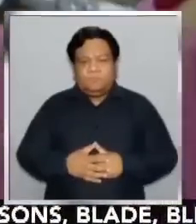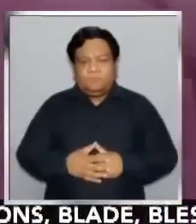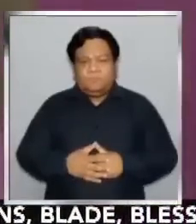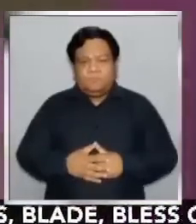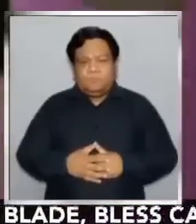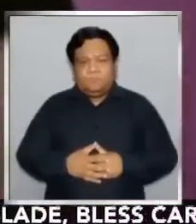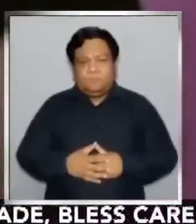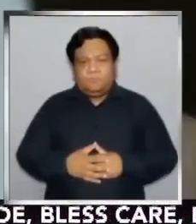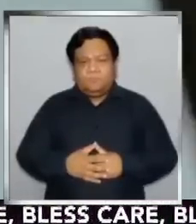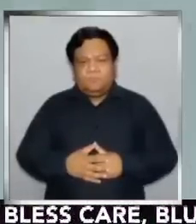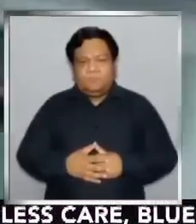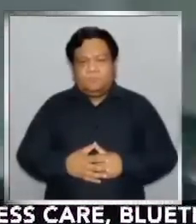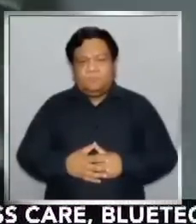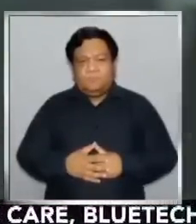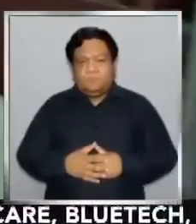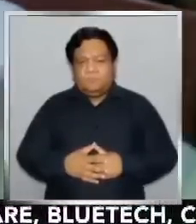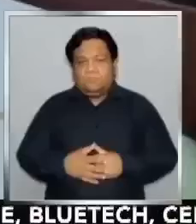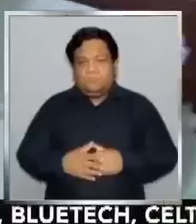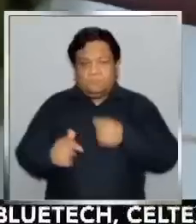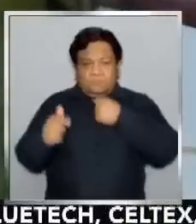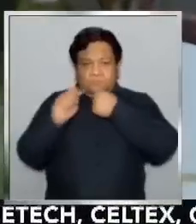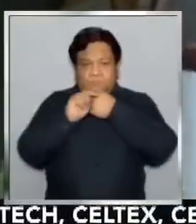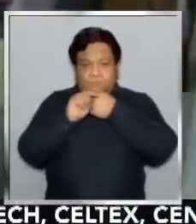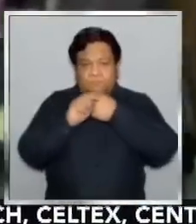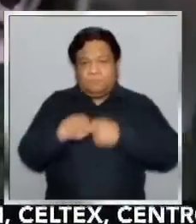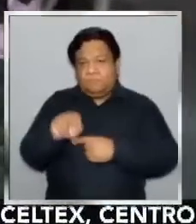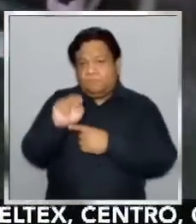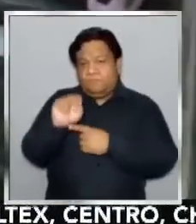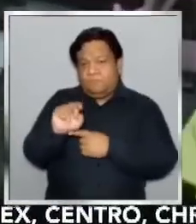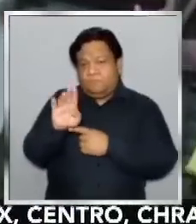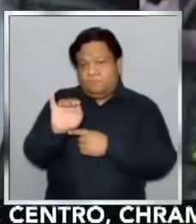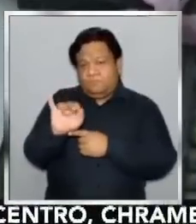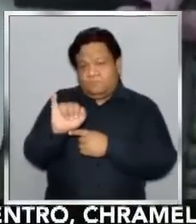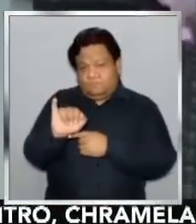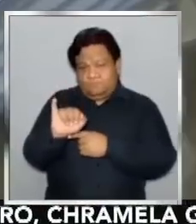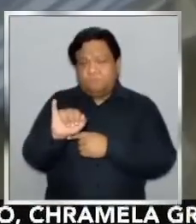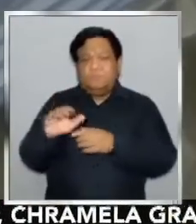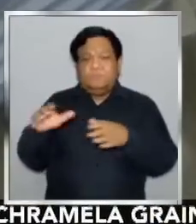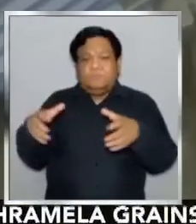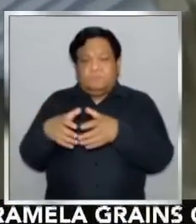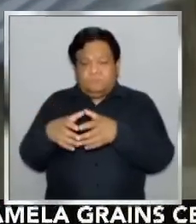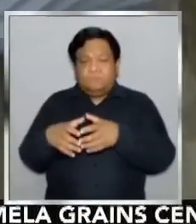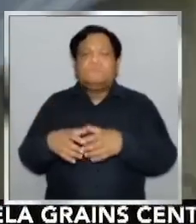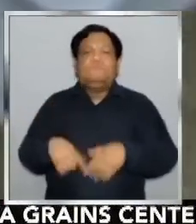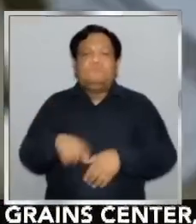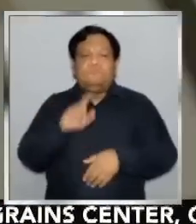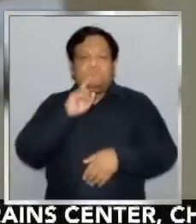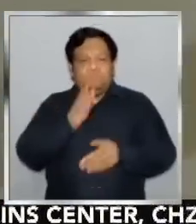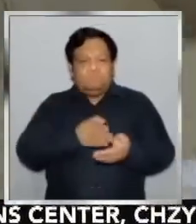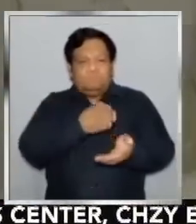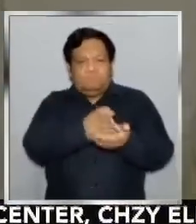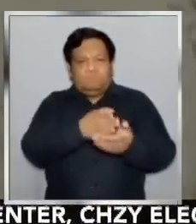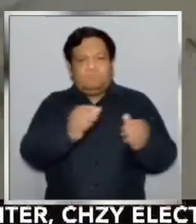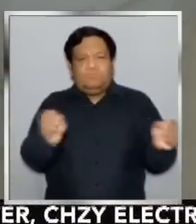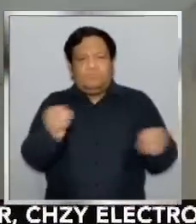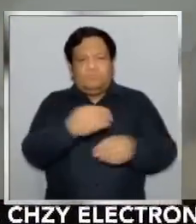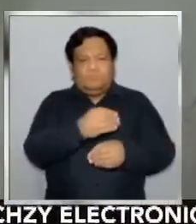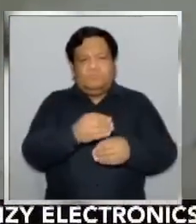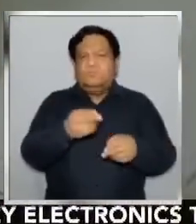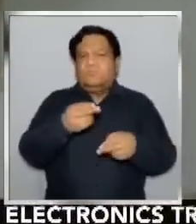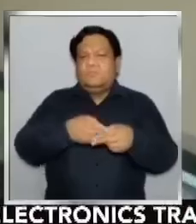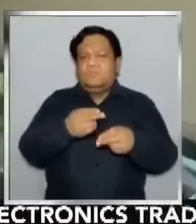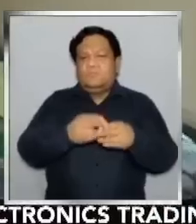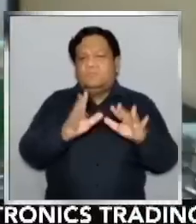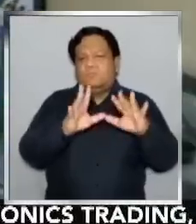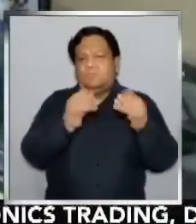Taas kamay sa ulo. Sinilakay ng mga ahente ng NBI Anti-Organized and Transnational Crime Division ang opisina na ito ng Brenter Price International Incorporated